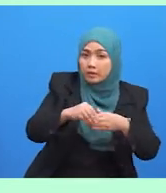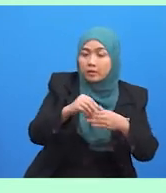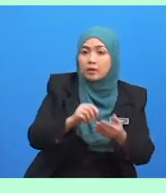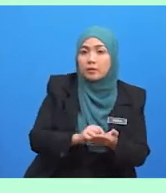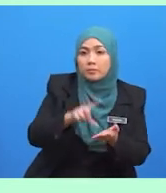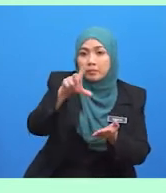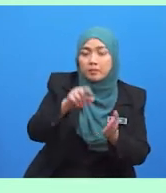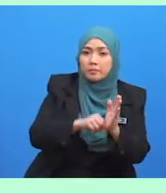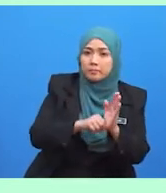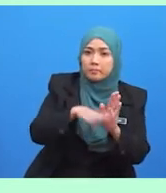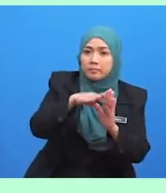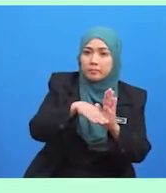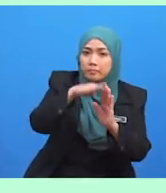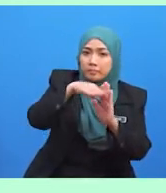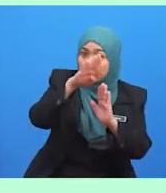meningkat.